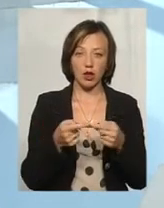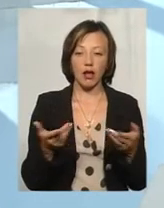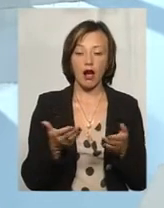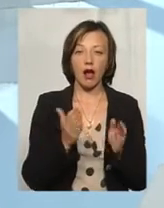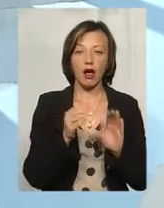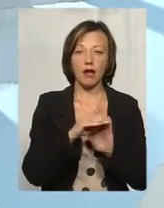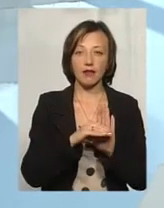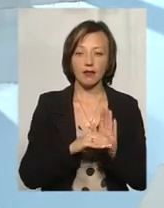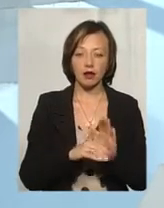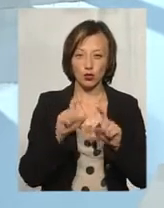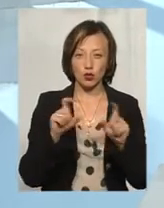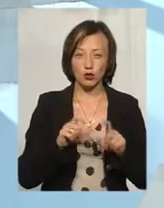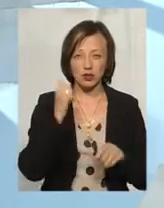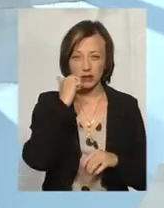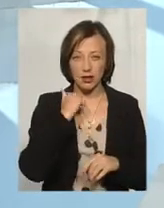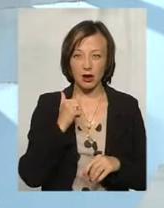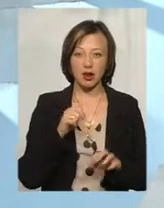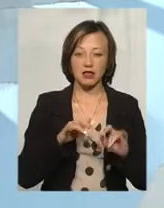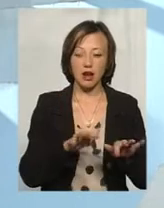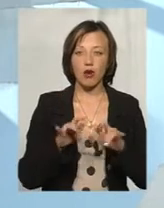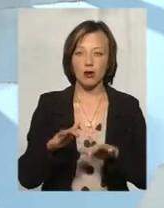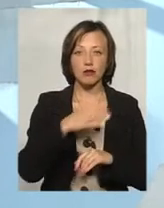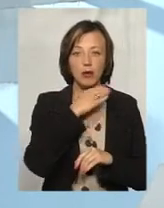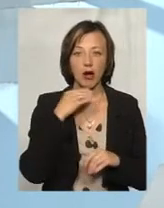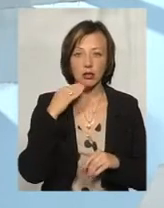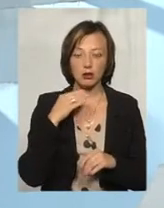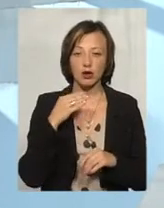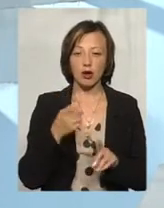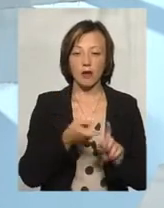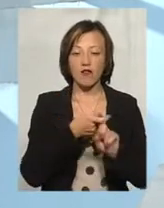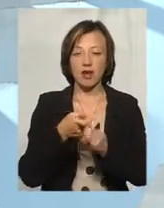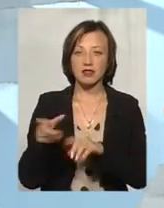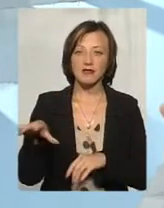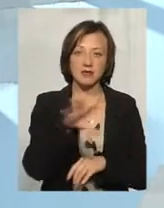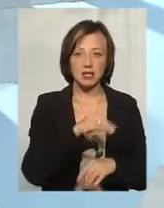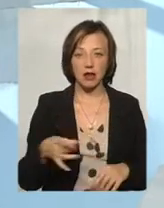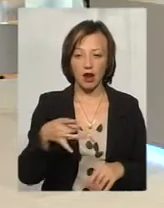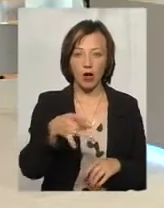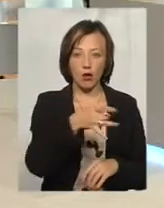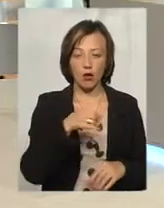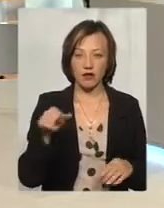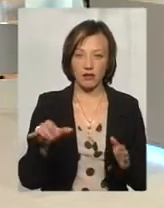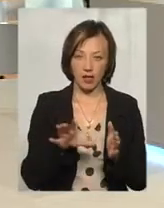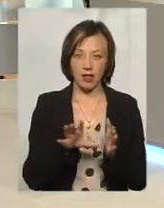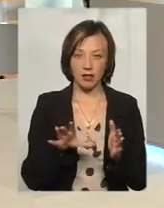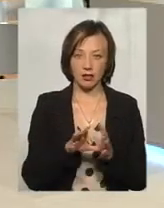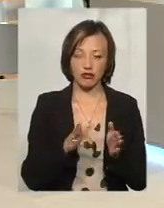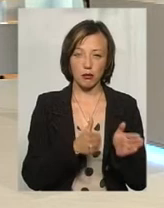інфраструктура у нас дуже стара і заходів дуже багато. Вони стосуються абсолютно всіх районів електричних мереж.